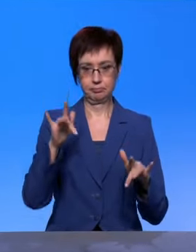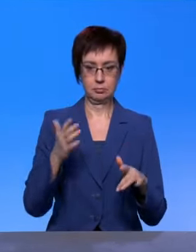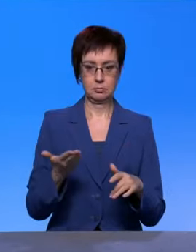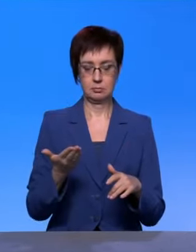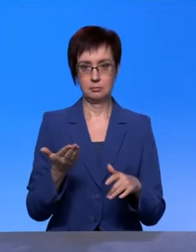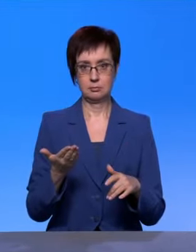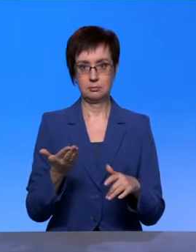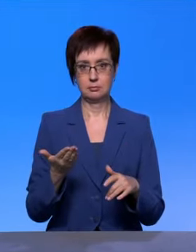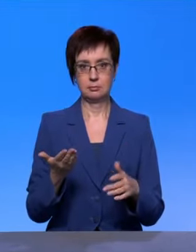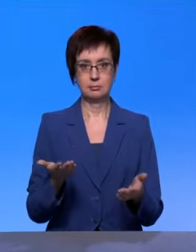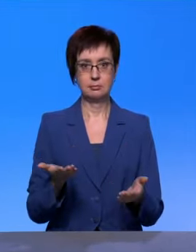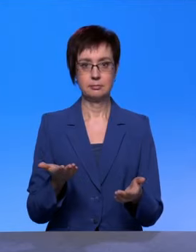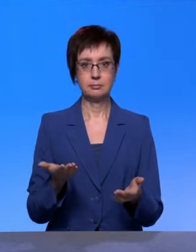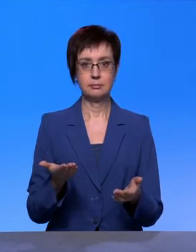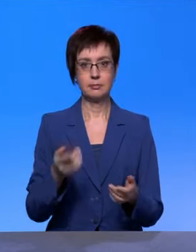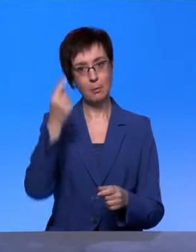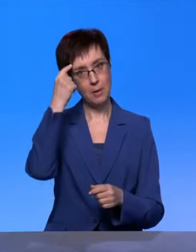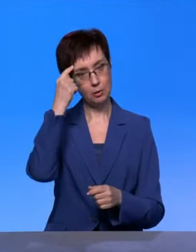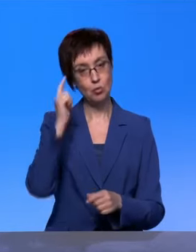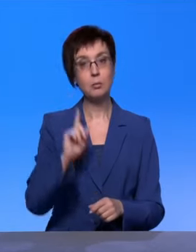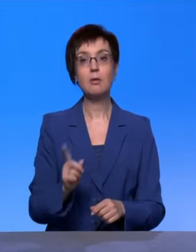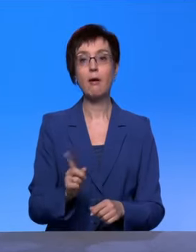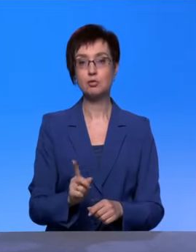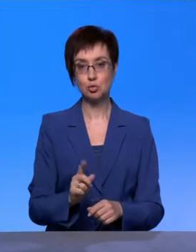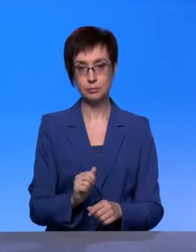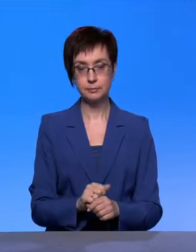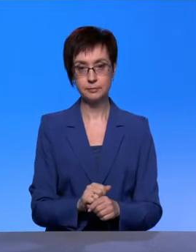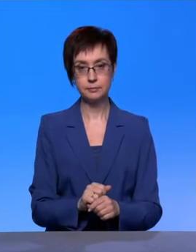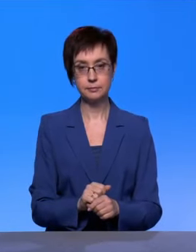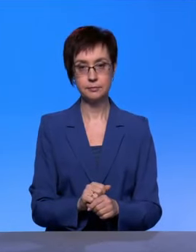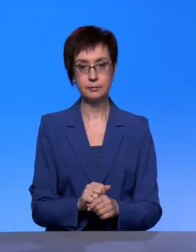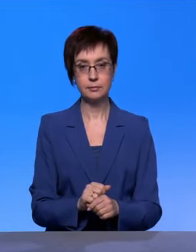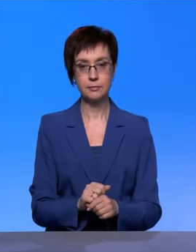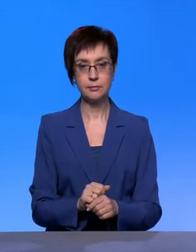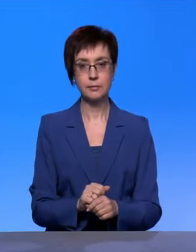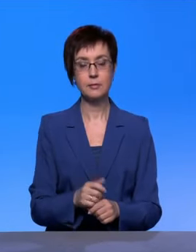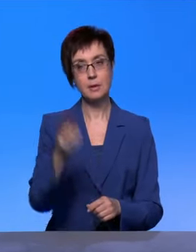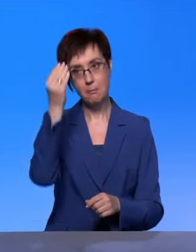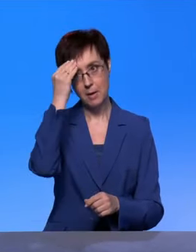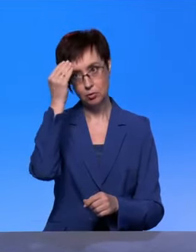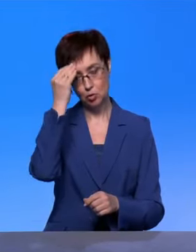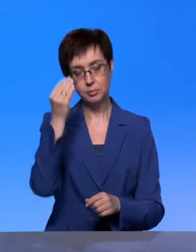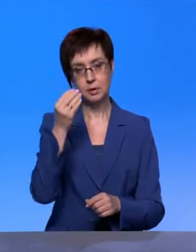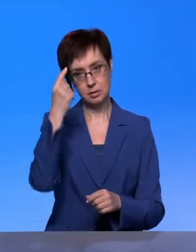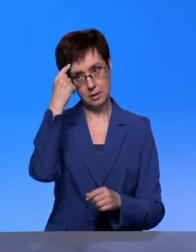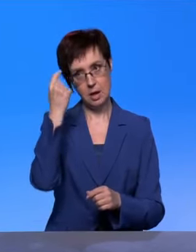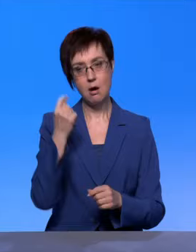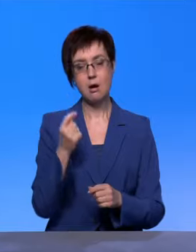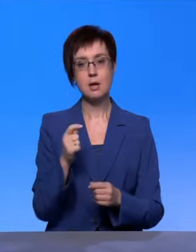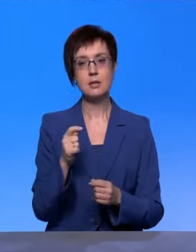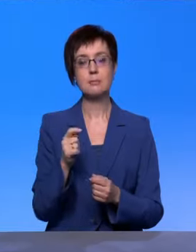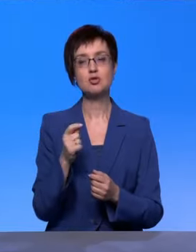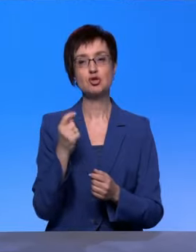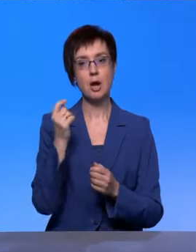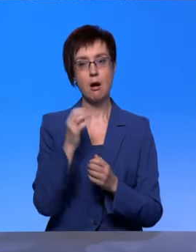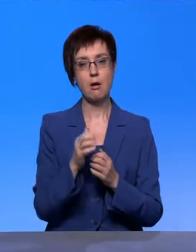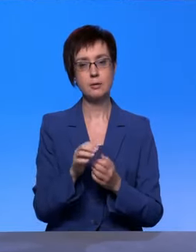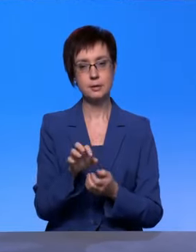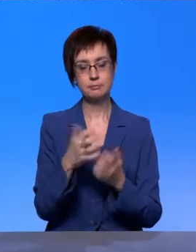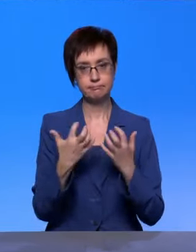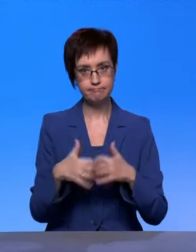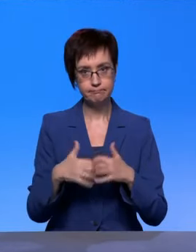я вот о чем подумала. Ведь по большому счету способность размышлять, делать логические выводы. Вот я же смотрю тоже по своим